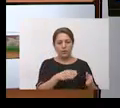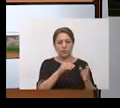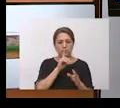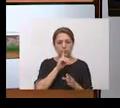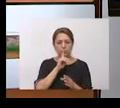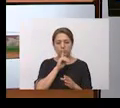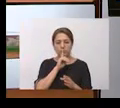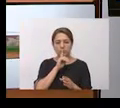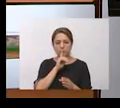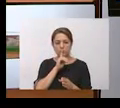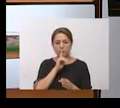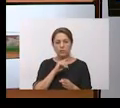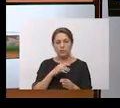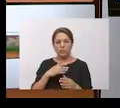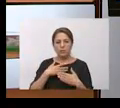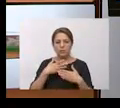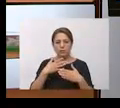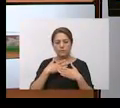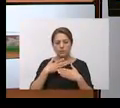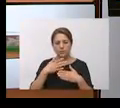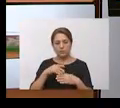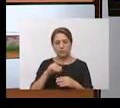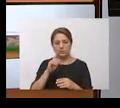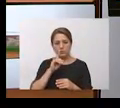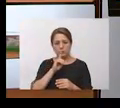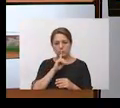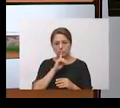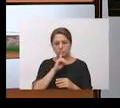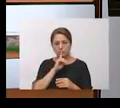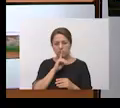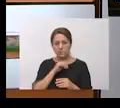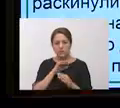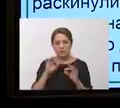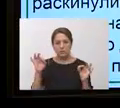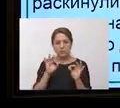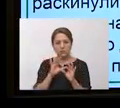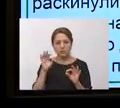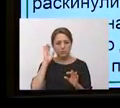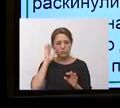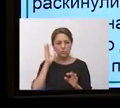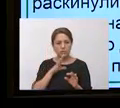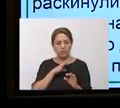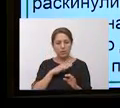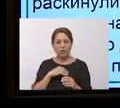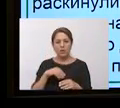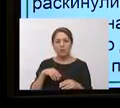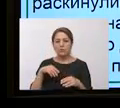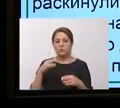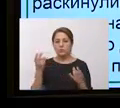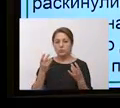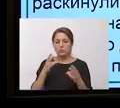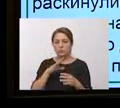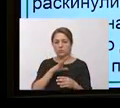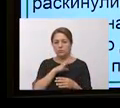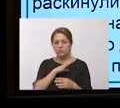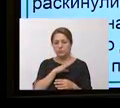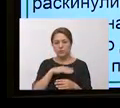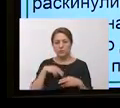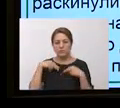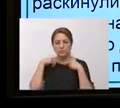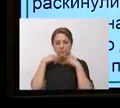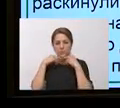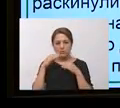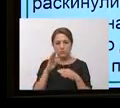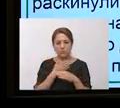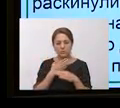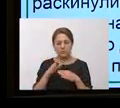затаив дыхание, слушали песню. Будьте внимательны, выполняя синтаксический разбор этих предложений.